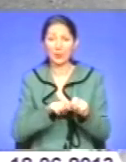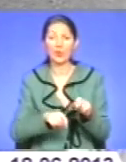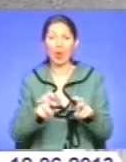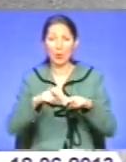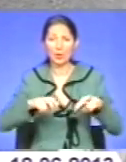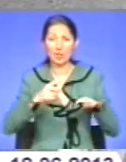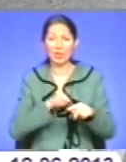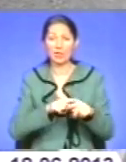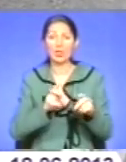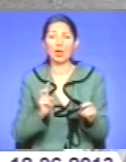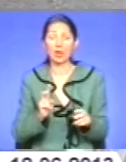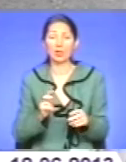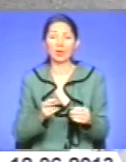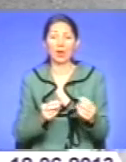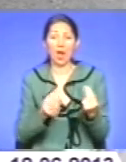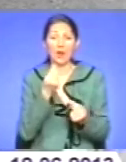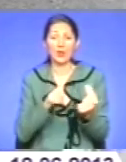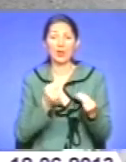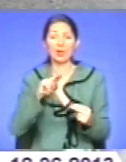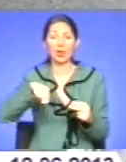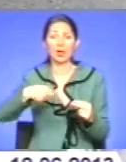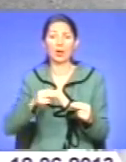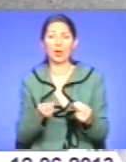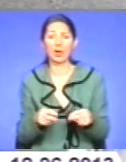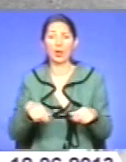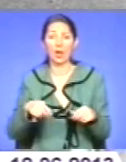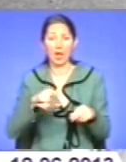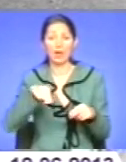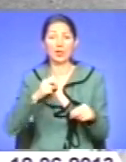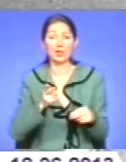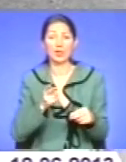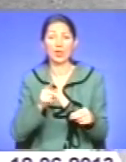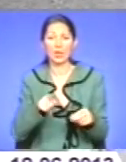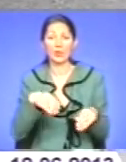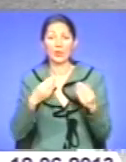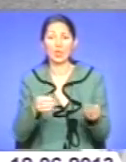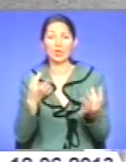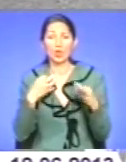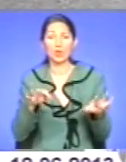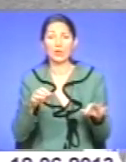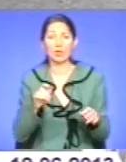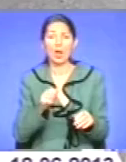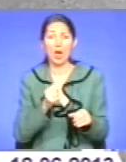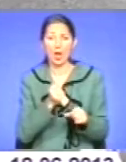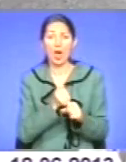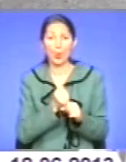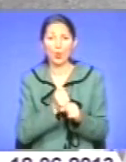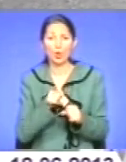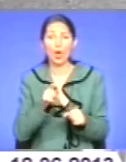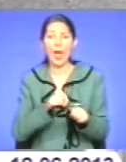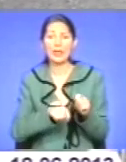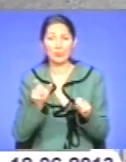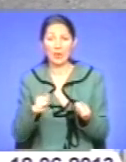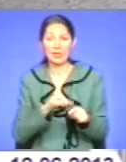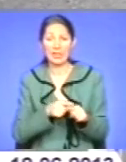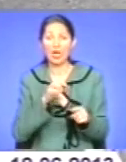атракціонів, і їм видається дозвіл на експлуатацію. Той експерт, який обслідує, він ставить